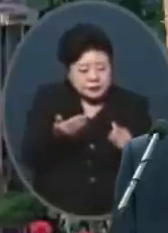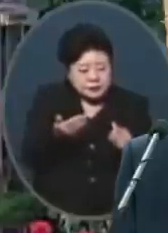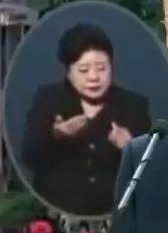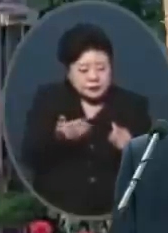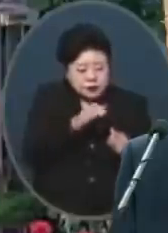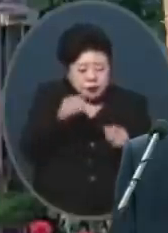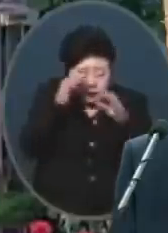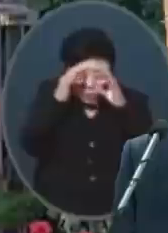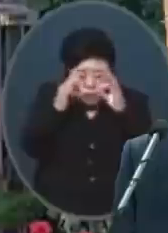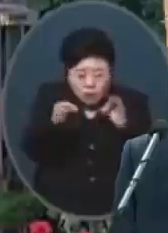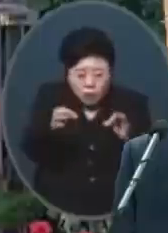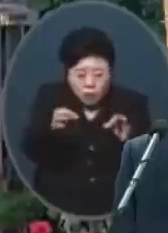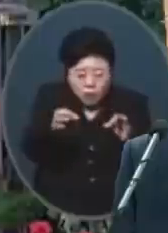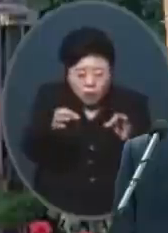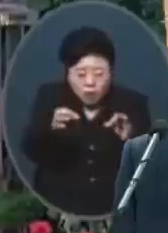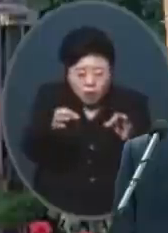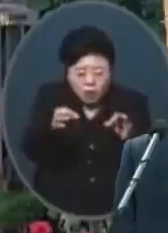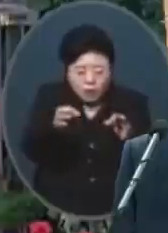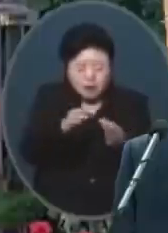우리를 보시고